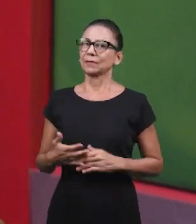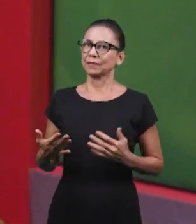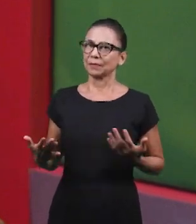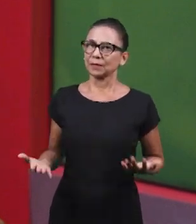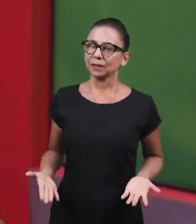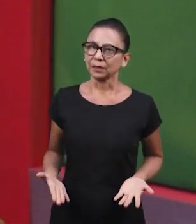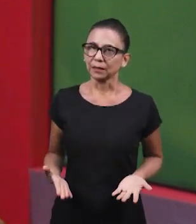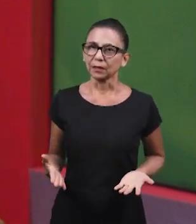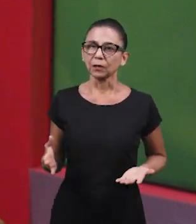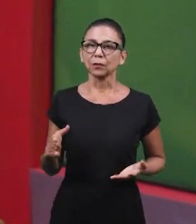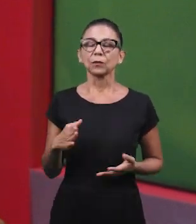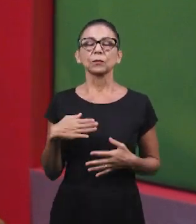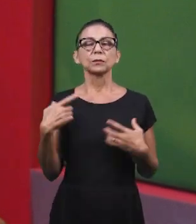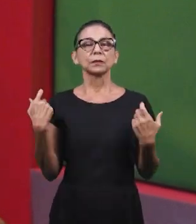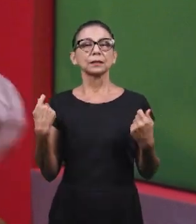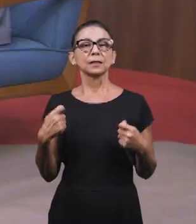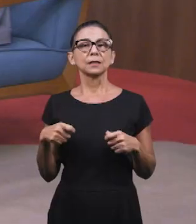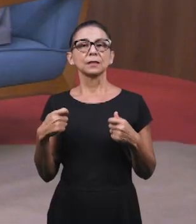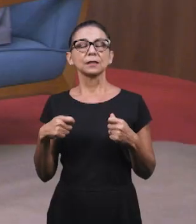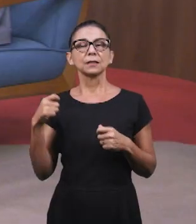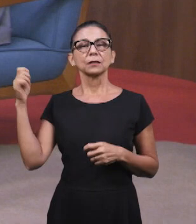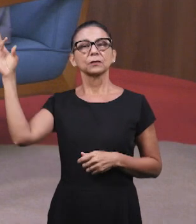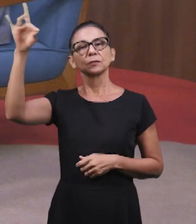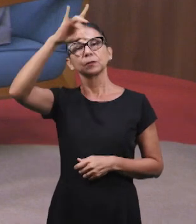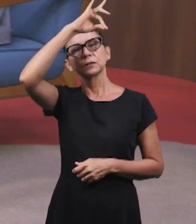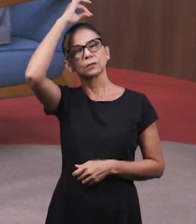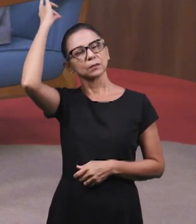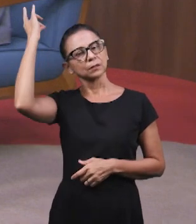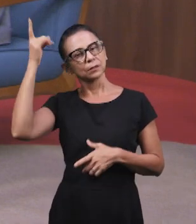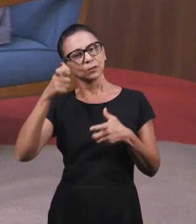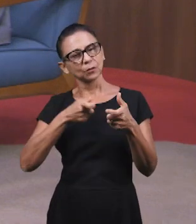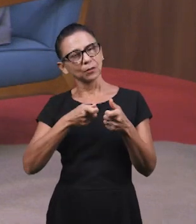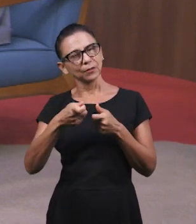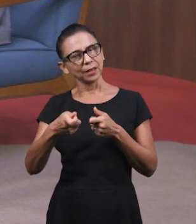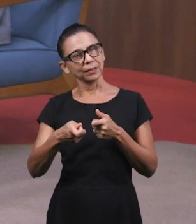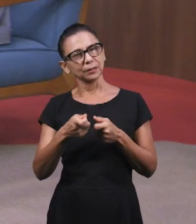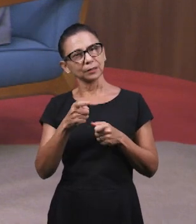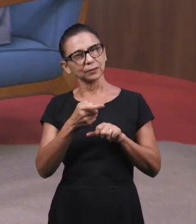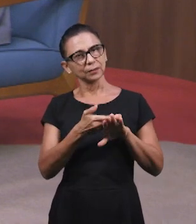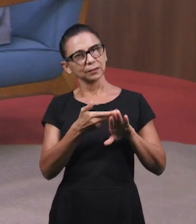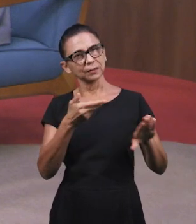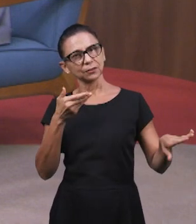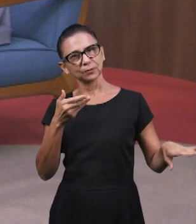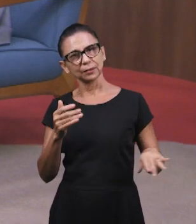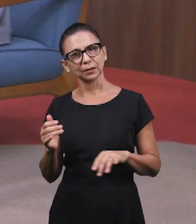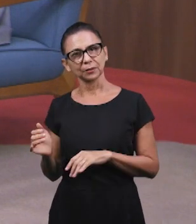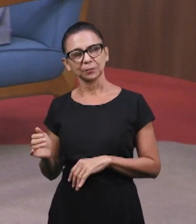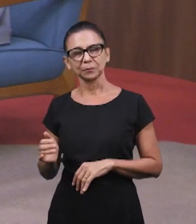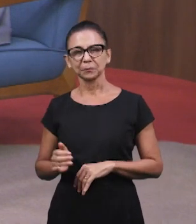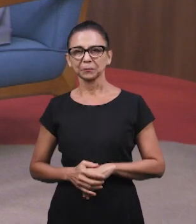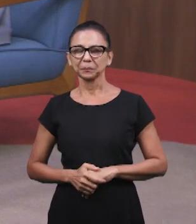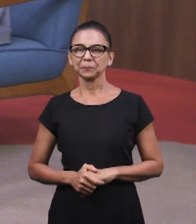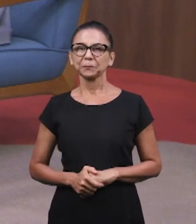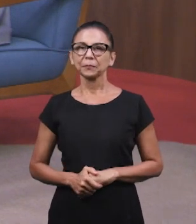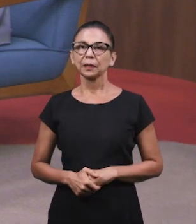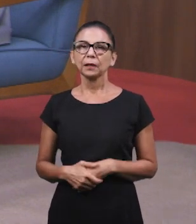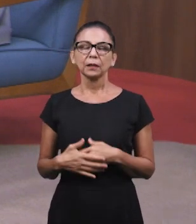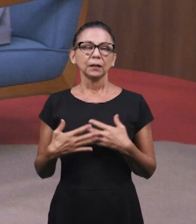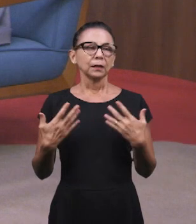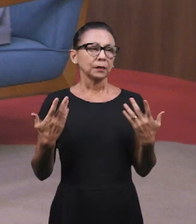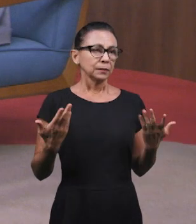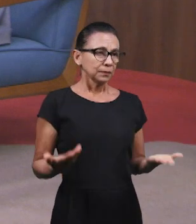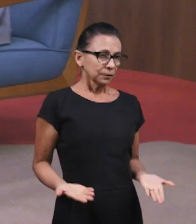Ces jours, nous parlons donc d'un moment prophétique, glorieux et attendu de l'histoire de